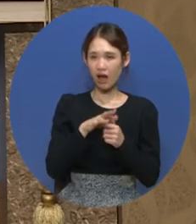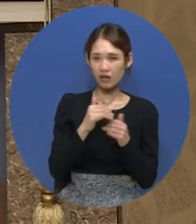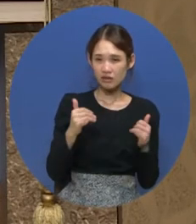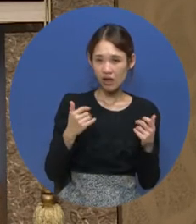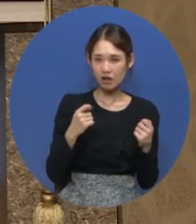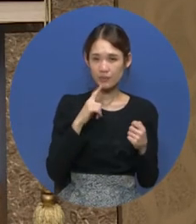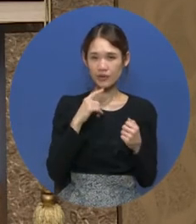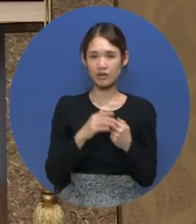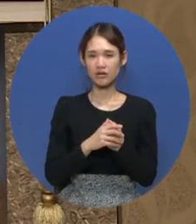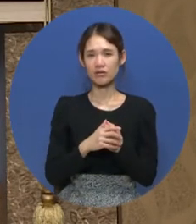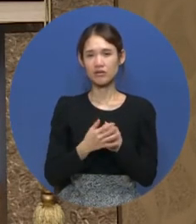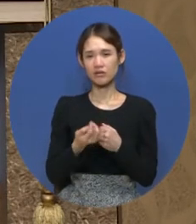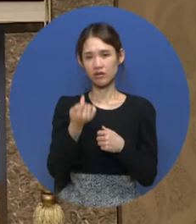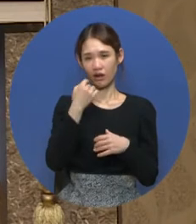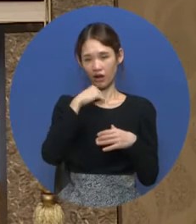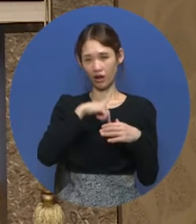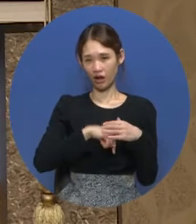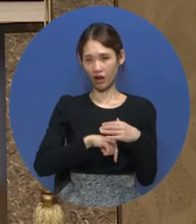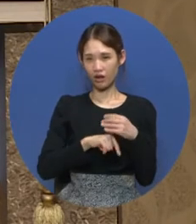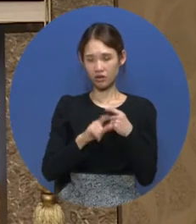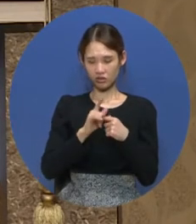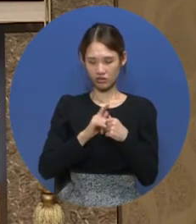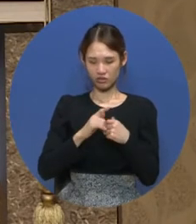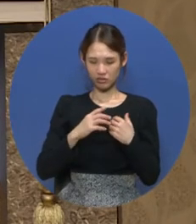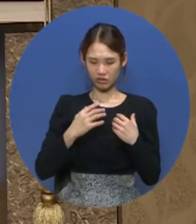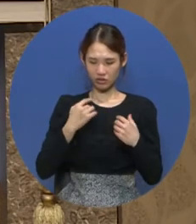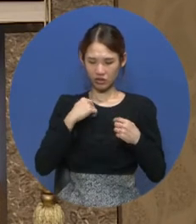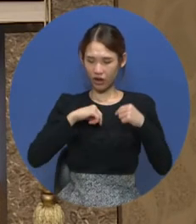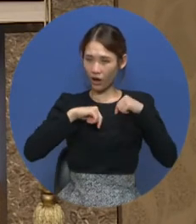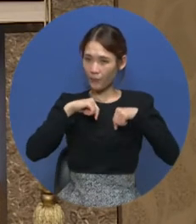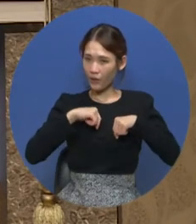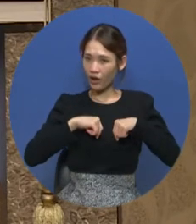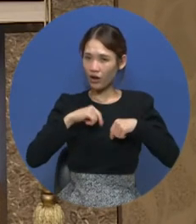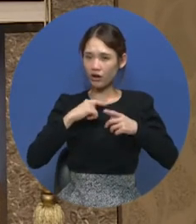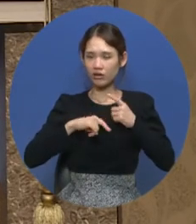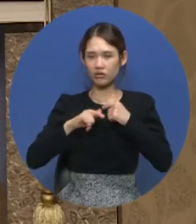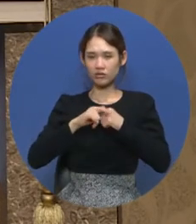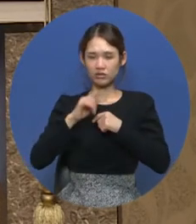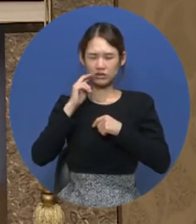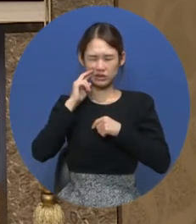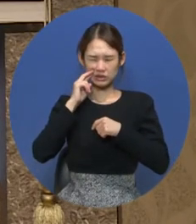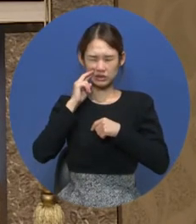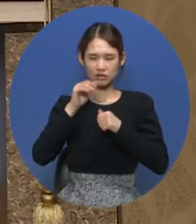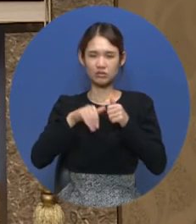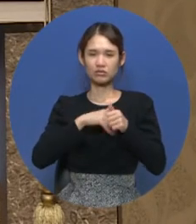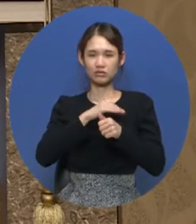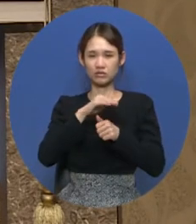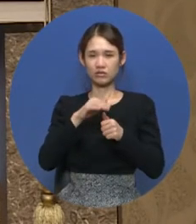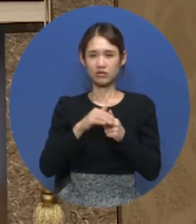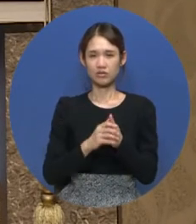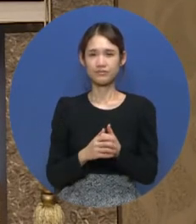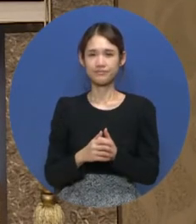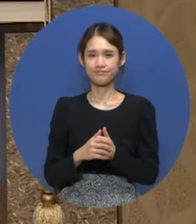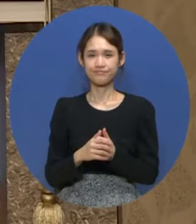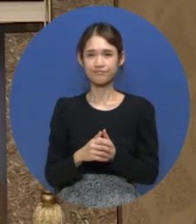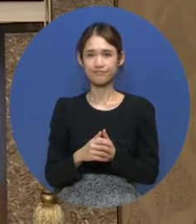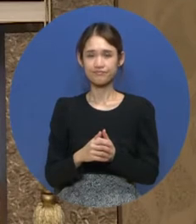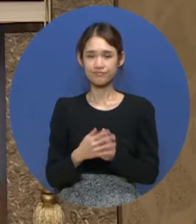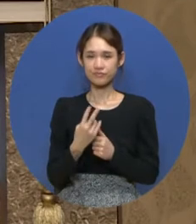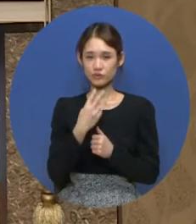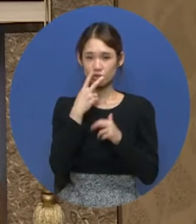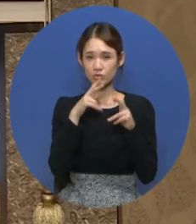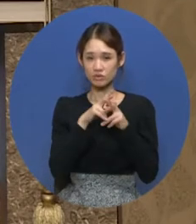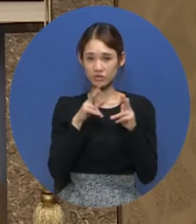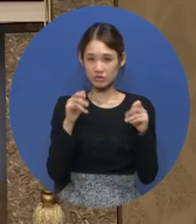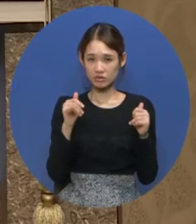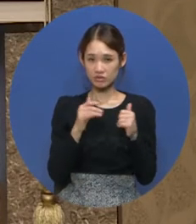침묵에 살이 될 그거라고 그래서 안에 들어가서 그렇게 되면은 더 심해지는 것이 있으면 데 이후 읍 장애인